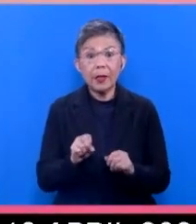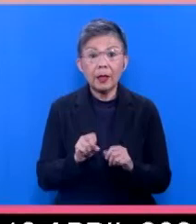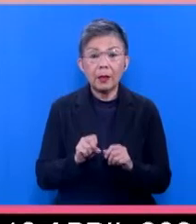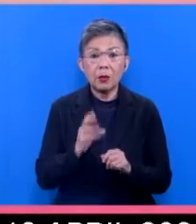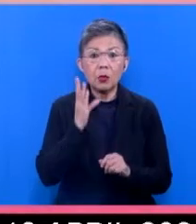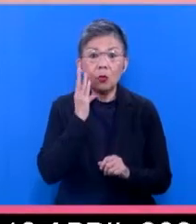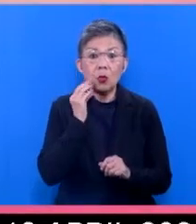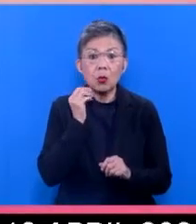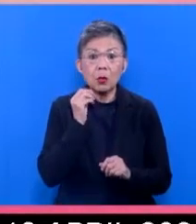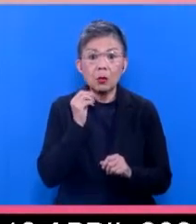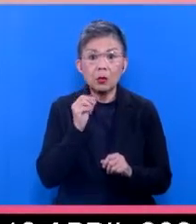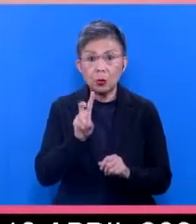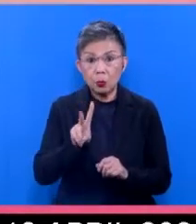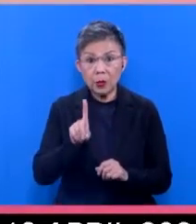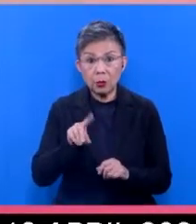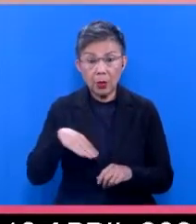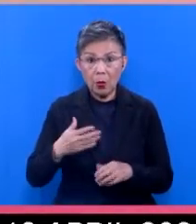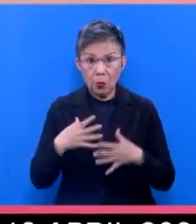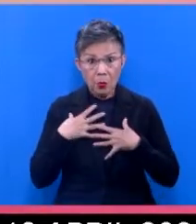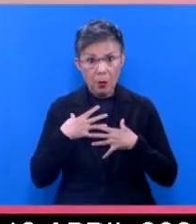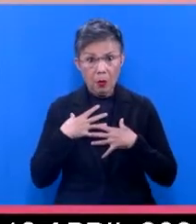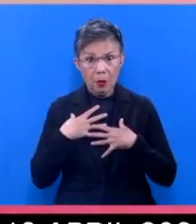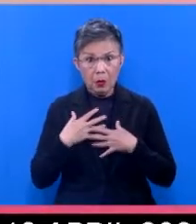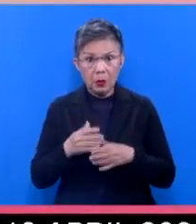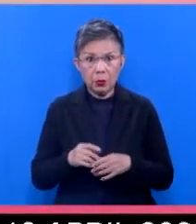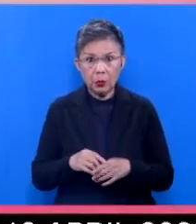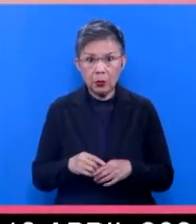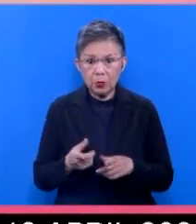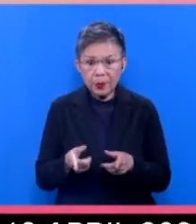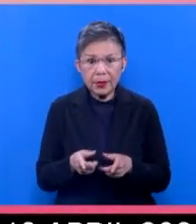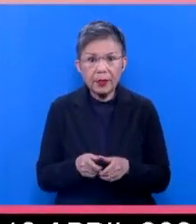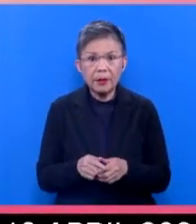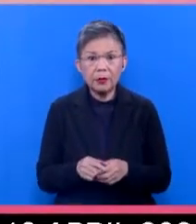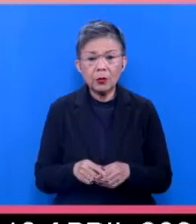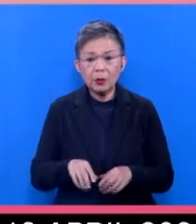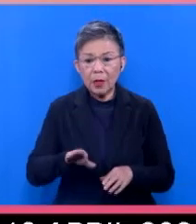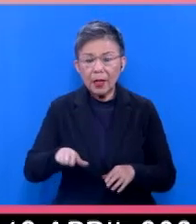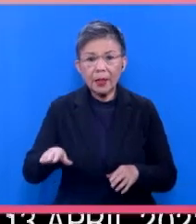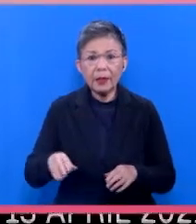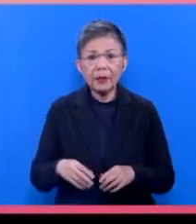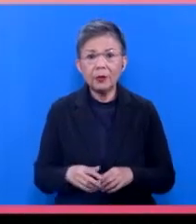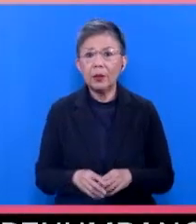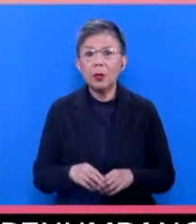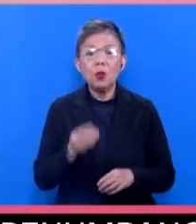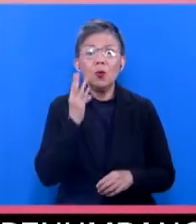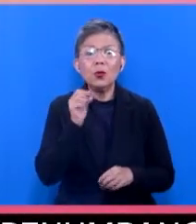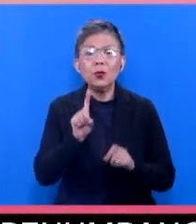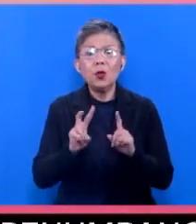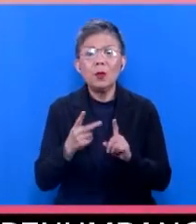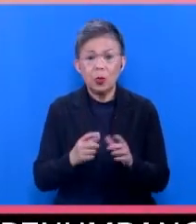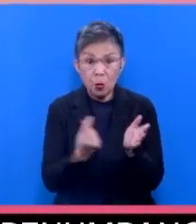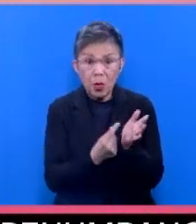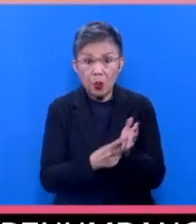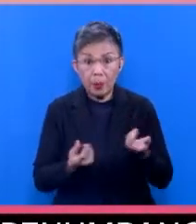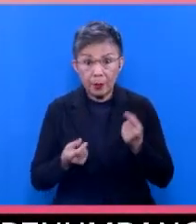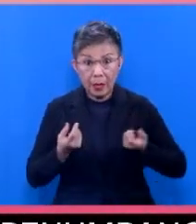dengan 21 tahun, yang artinya di dalamnya masih terdapat usia anak yaitu 12 sampai 18. Padahal undang-undang